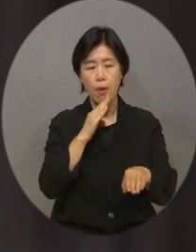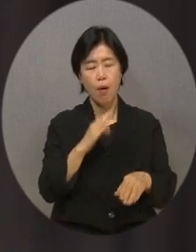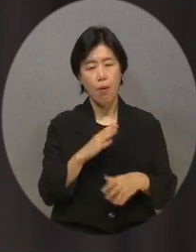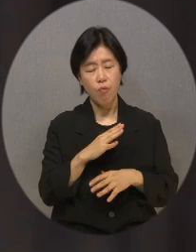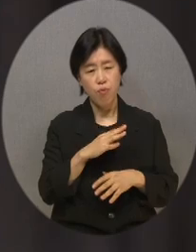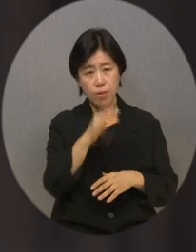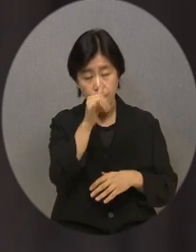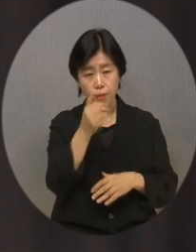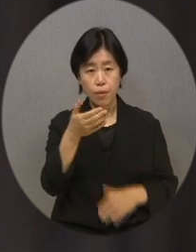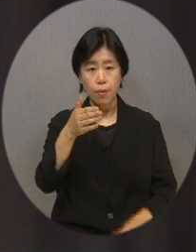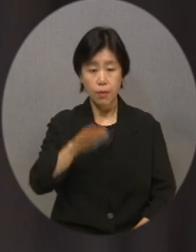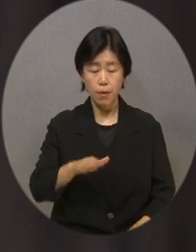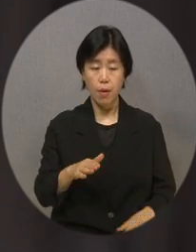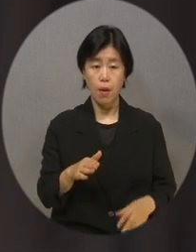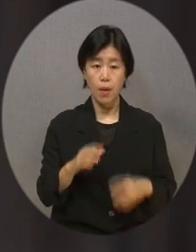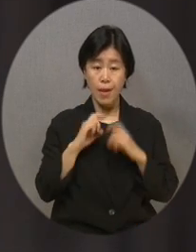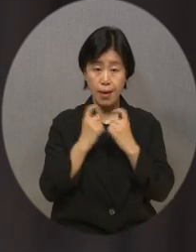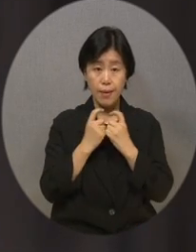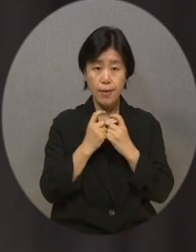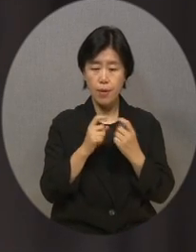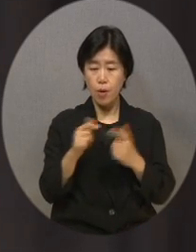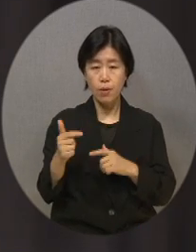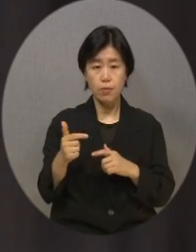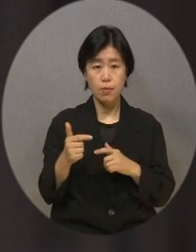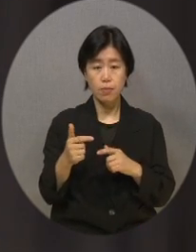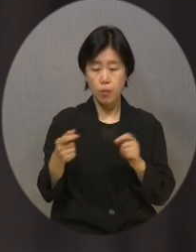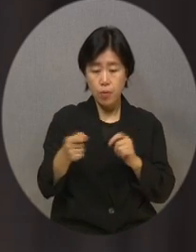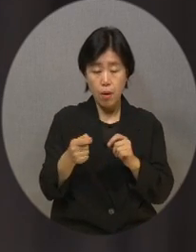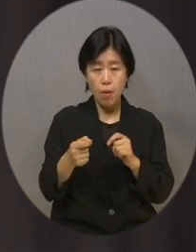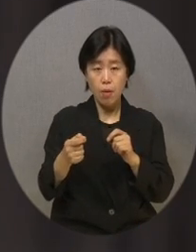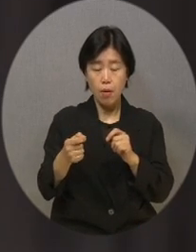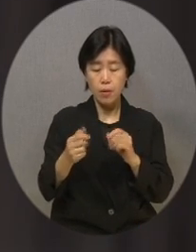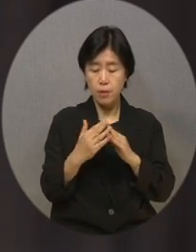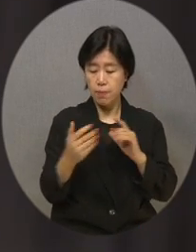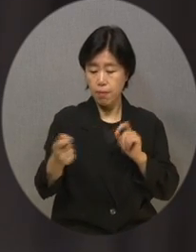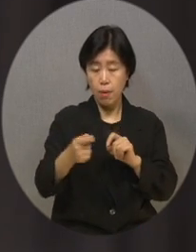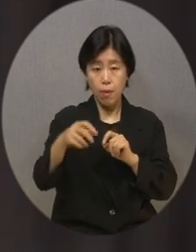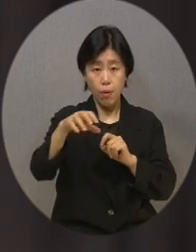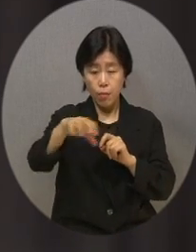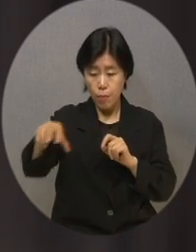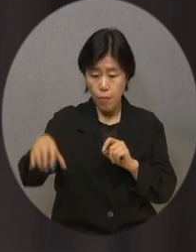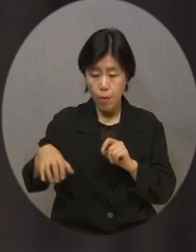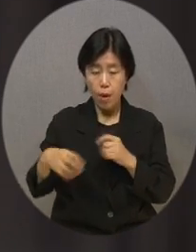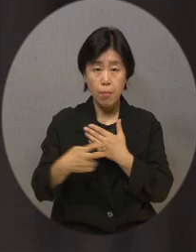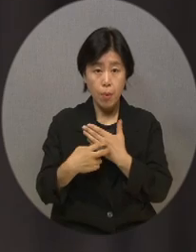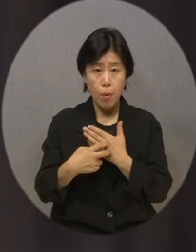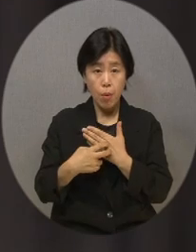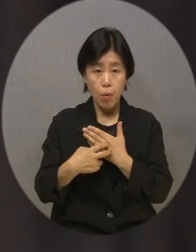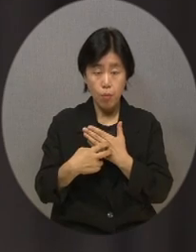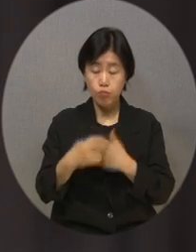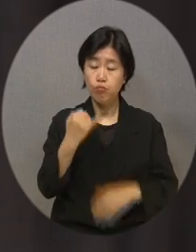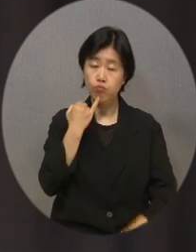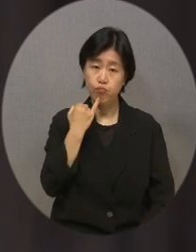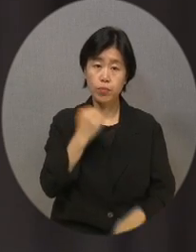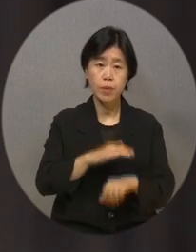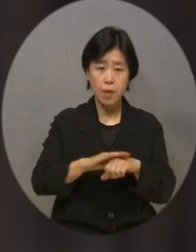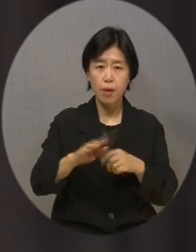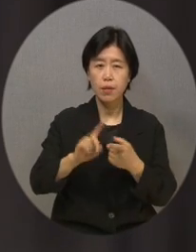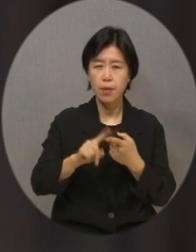대해서 접근성과 여러 가지 것을 좀 같이 맥락에 보면은 우리가 앞으로 좀 더 고려하고 정책적으로